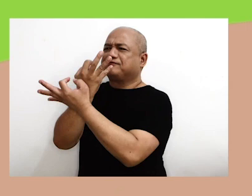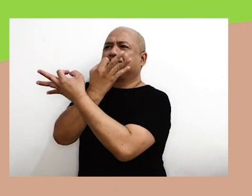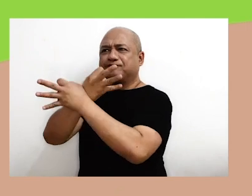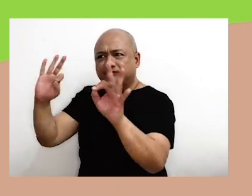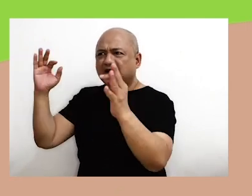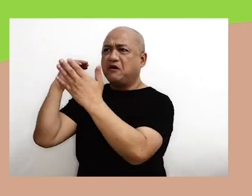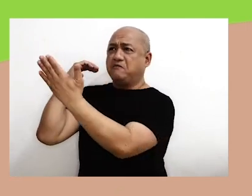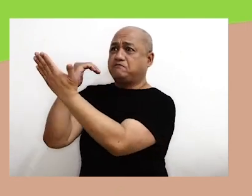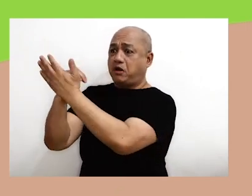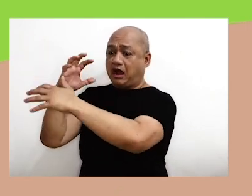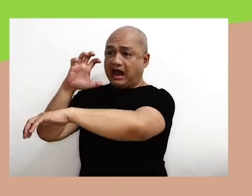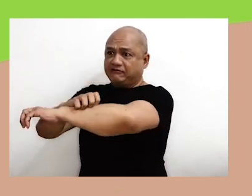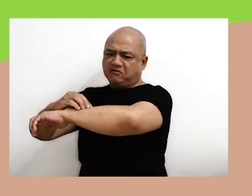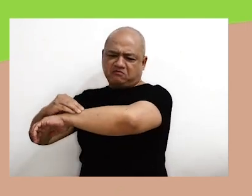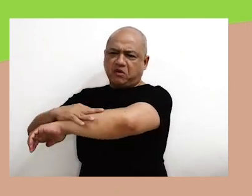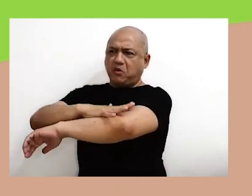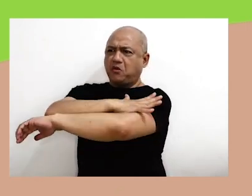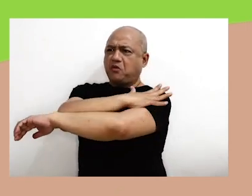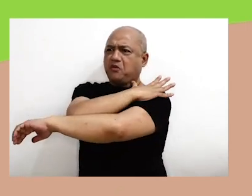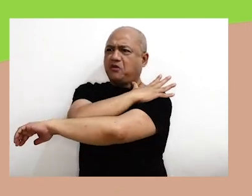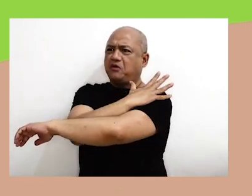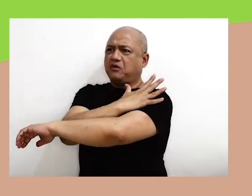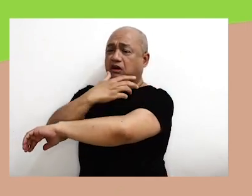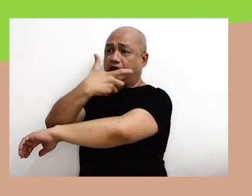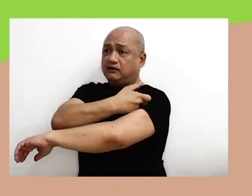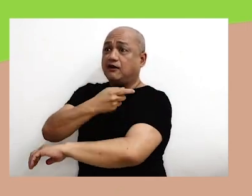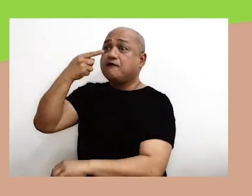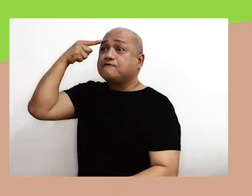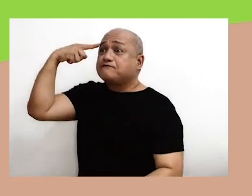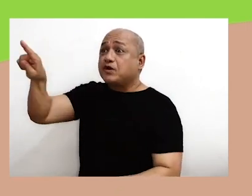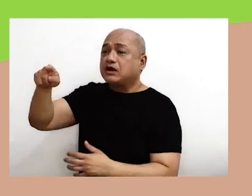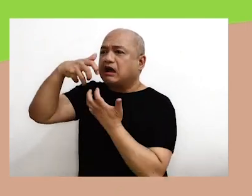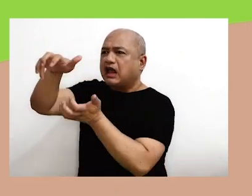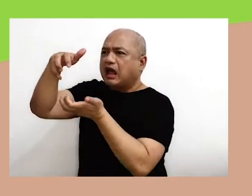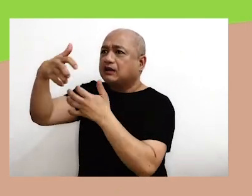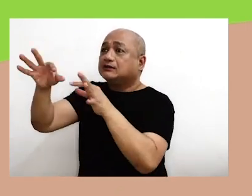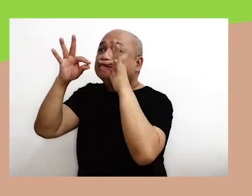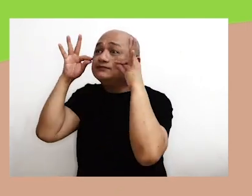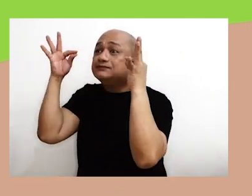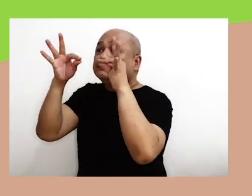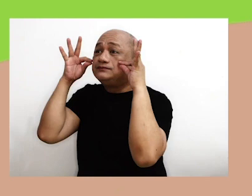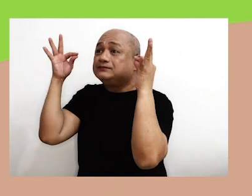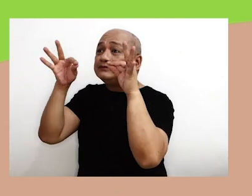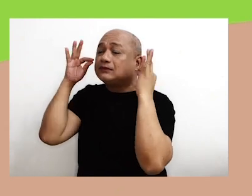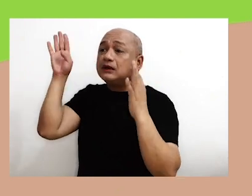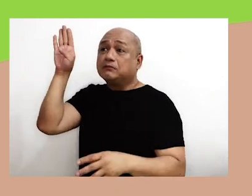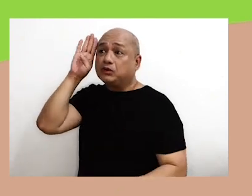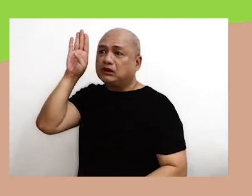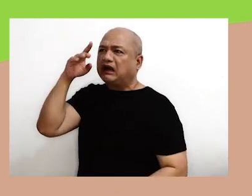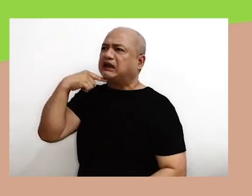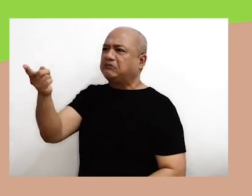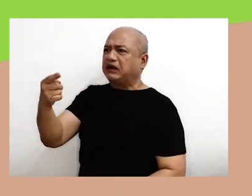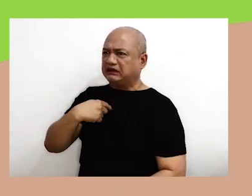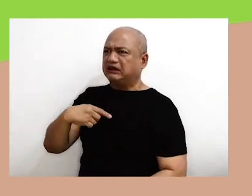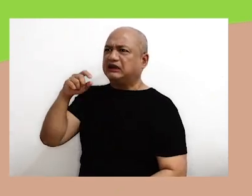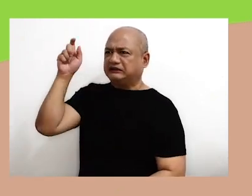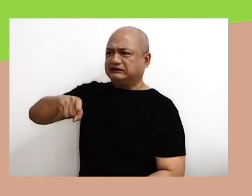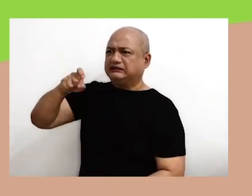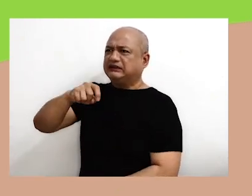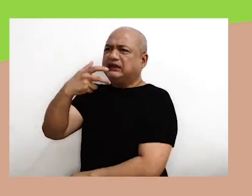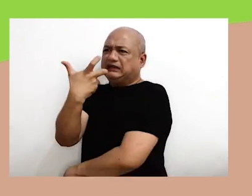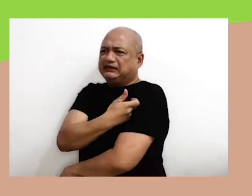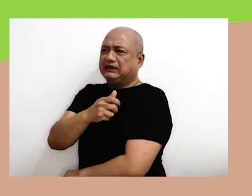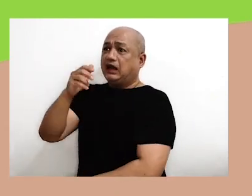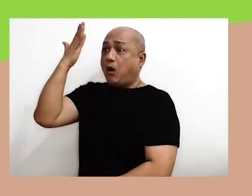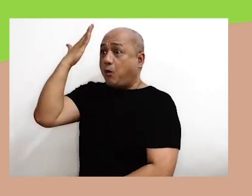hall para sa mga aso at pusa laban sa rabies. Sabi ni Bruce, kailangan na ako magpabakuna dahil 3